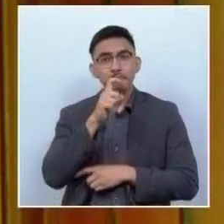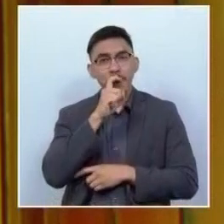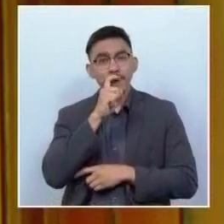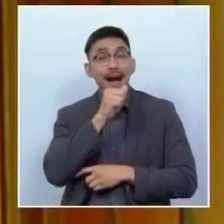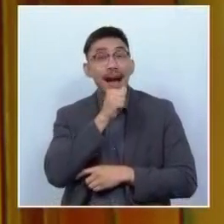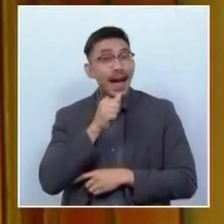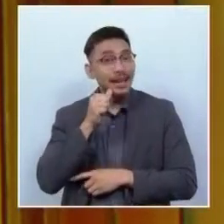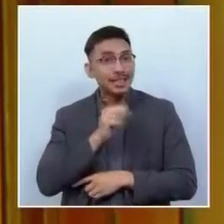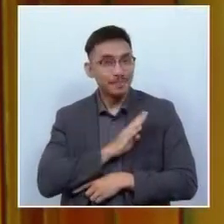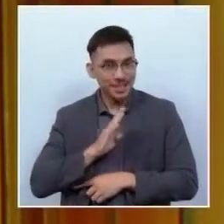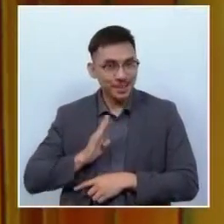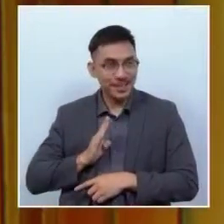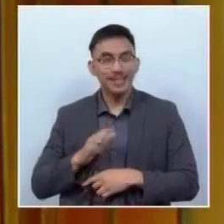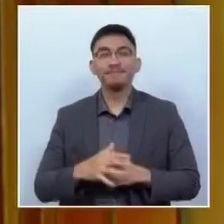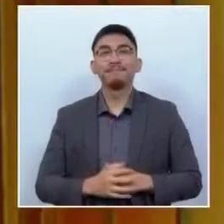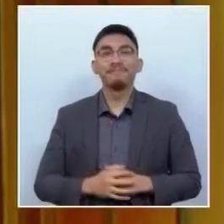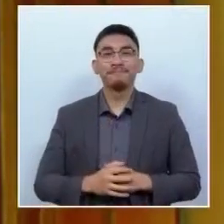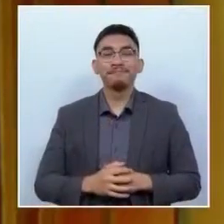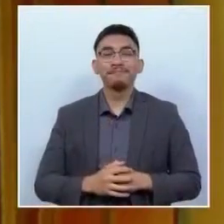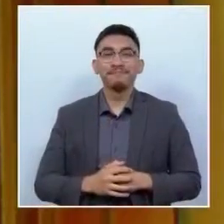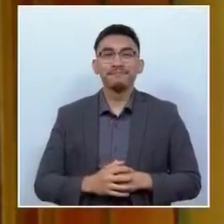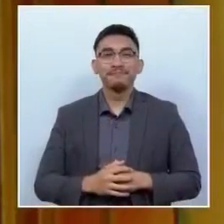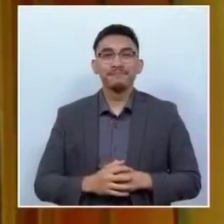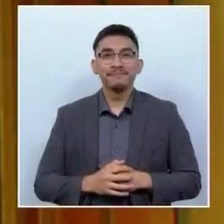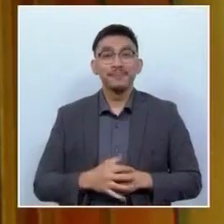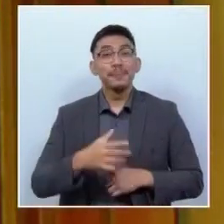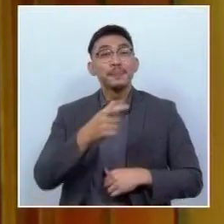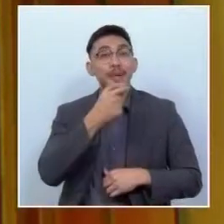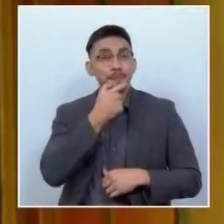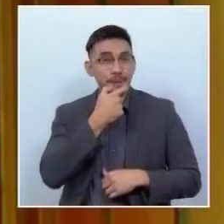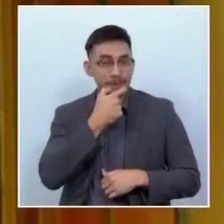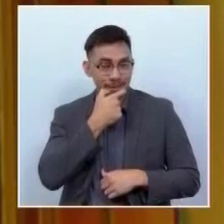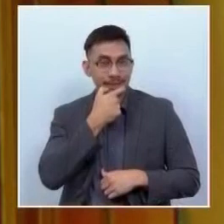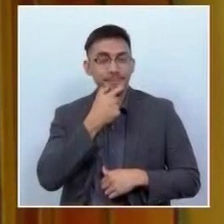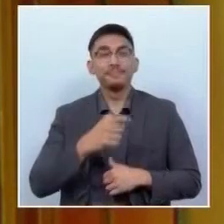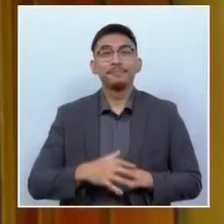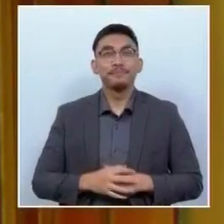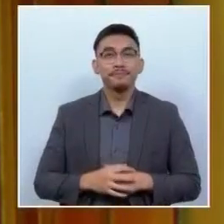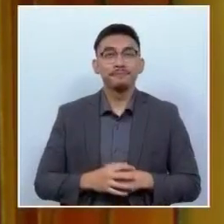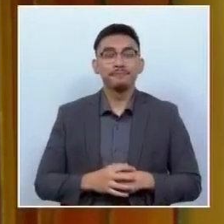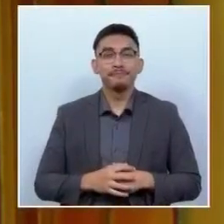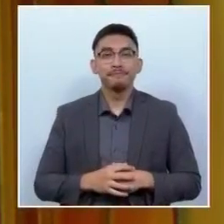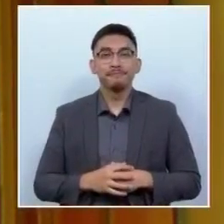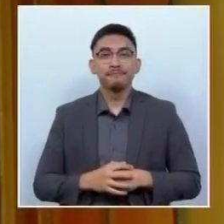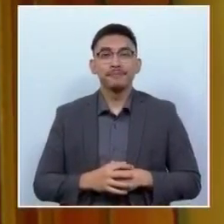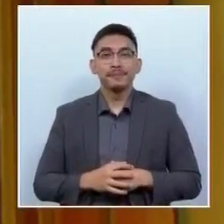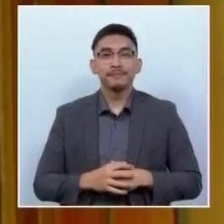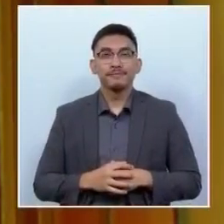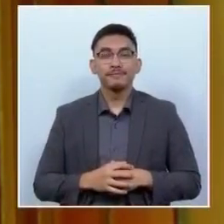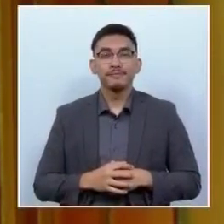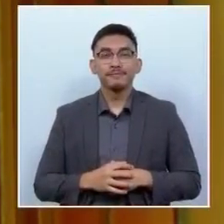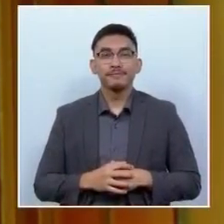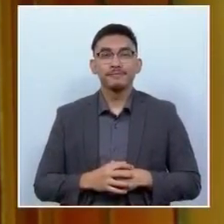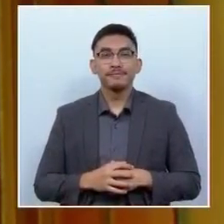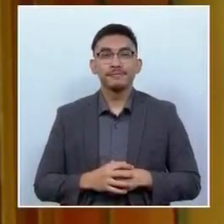Rashid Baswedan PhD dan Bapak Dr. Honoris Causa Haji Abdul Muhaimin Iskandar. Berkenan